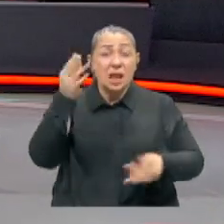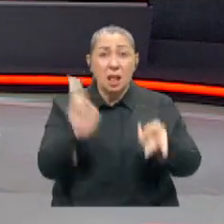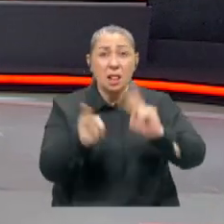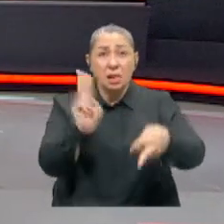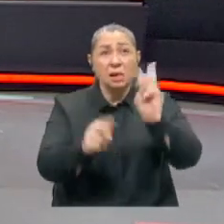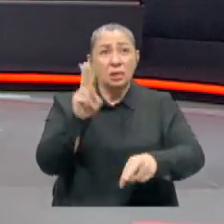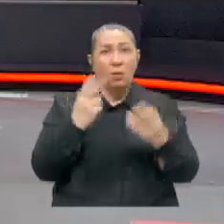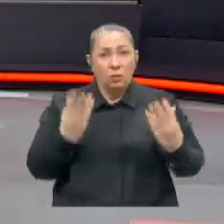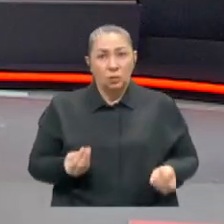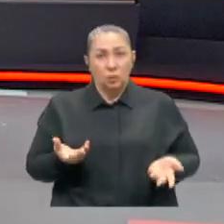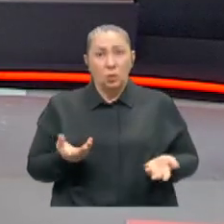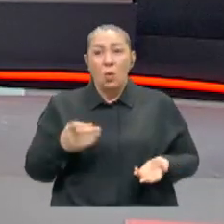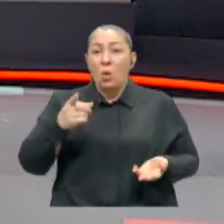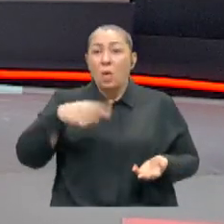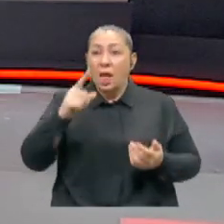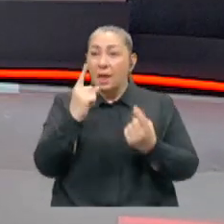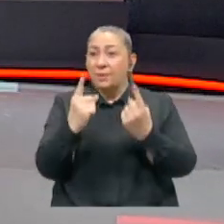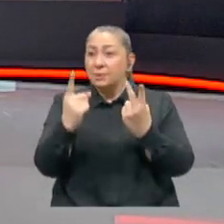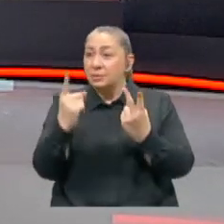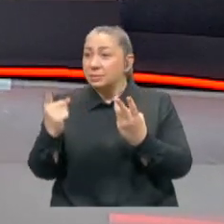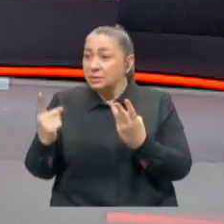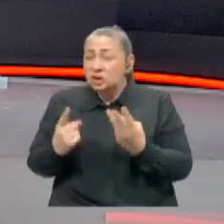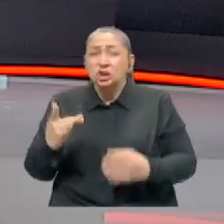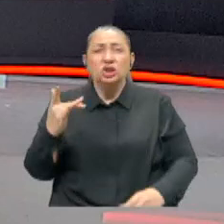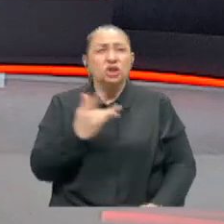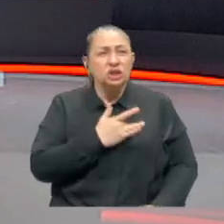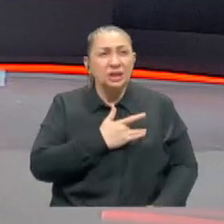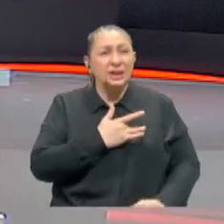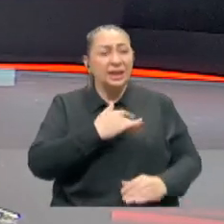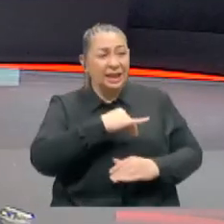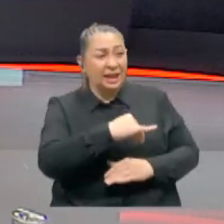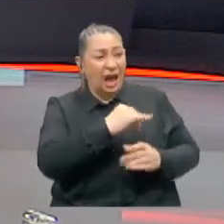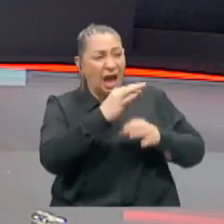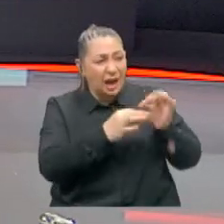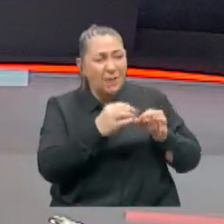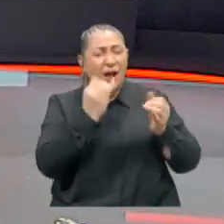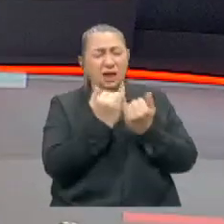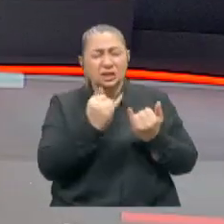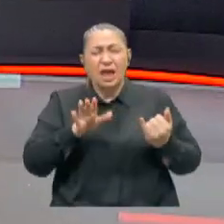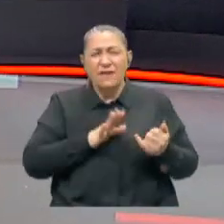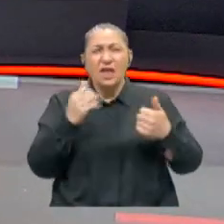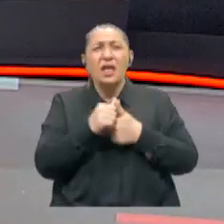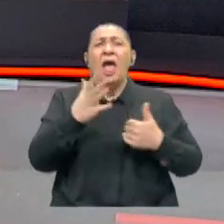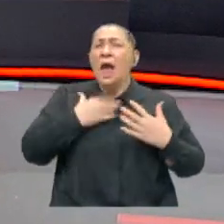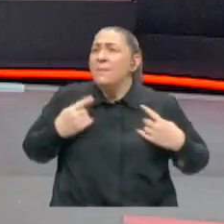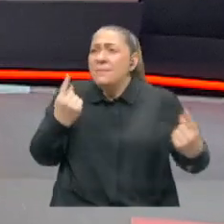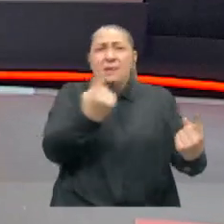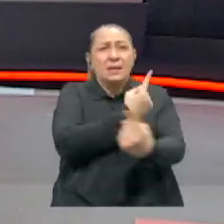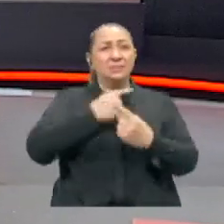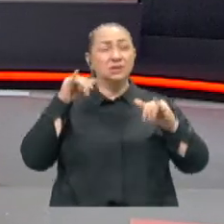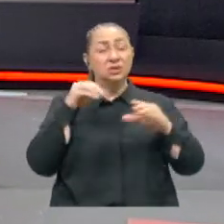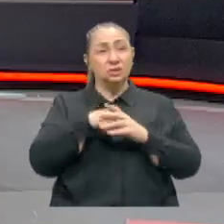kaybettik Onların her birinin canı yakınları için dolayısıyla her birimiz için